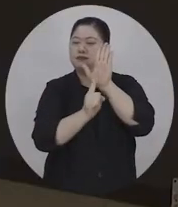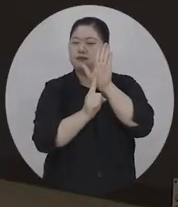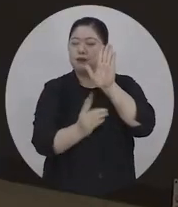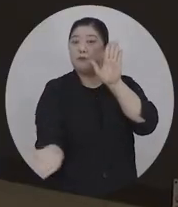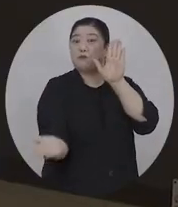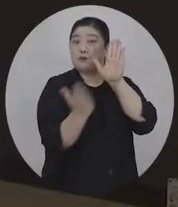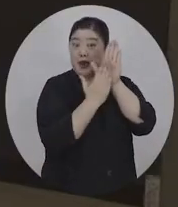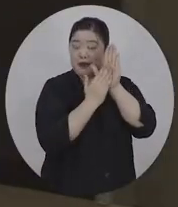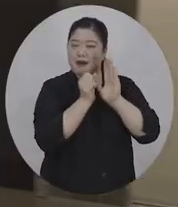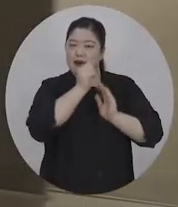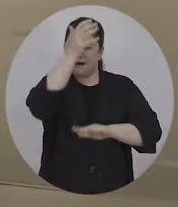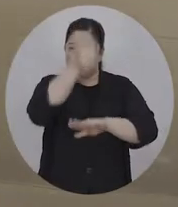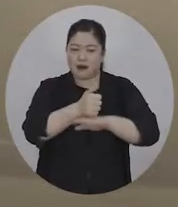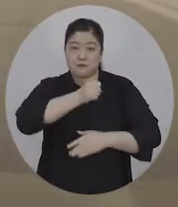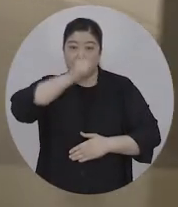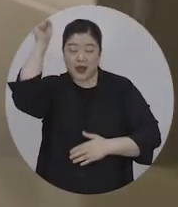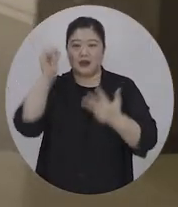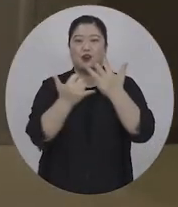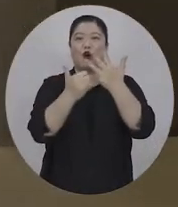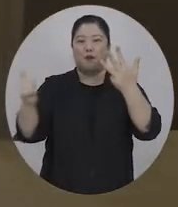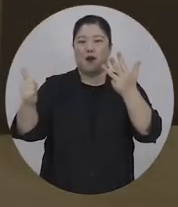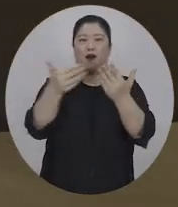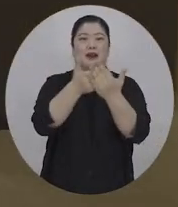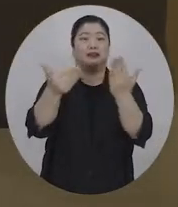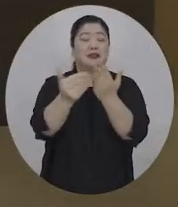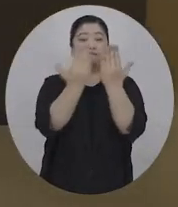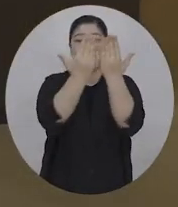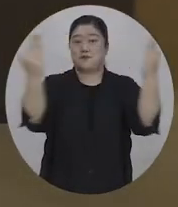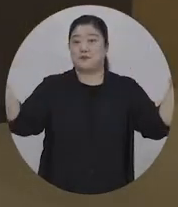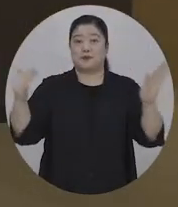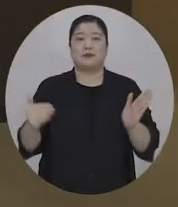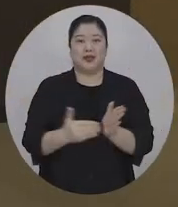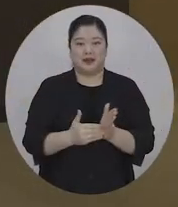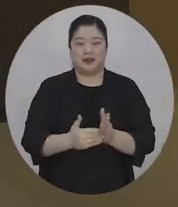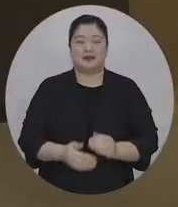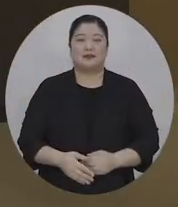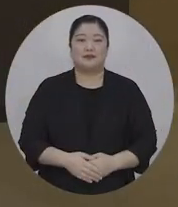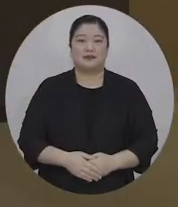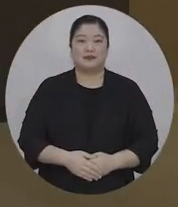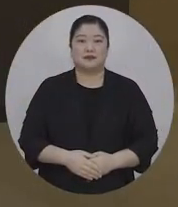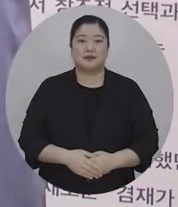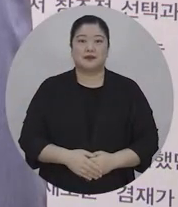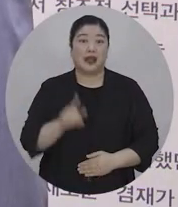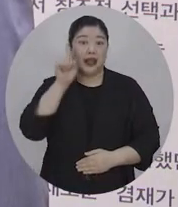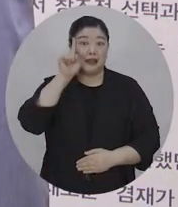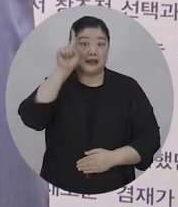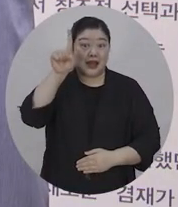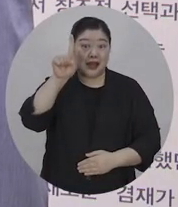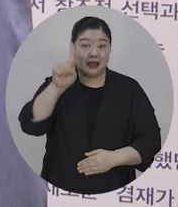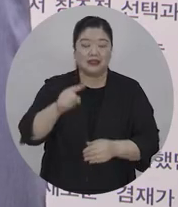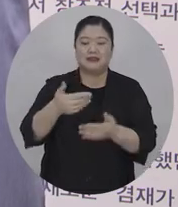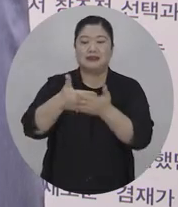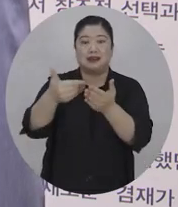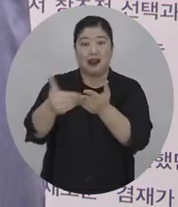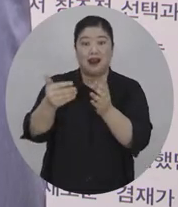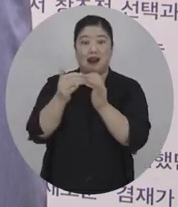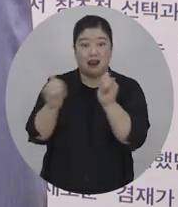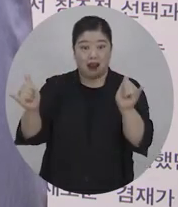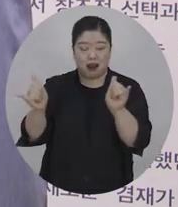작가 공모 에서 선정된 8명의 작가들의 작품을 한자리에 모았습니다 경제 내일의 작가 공모